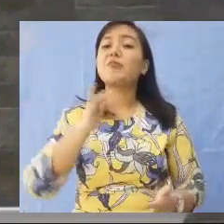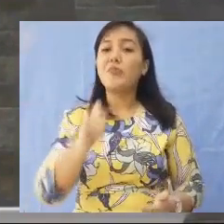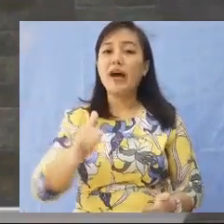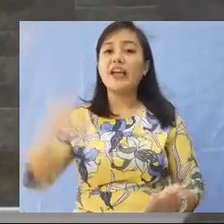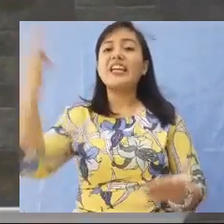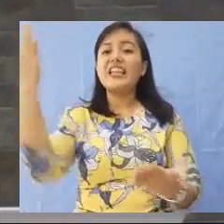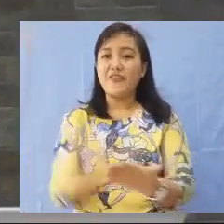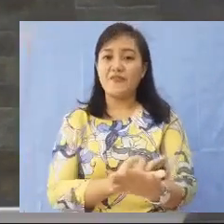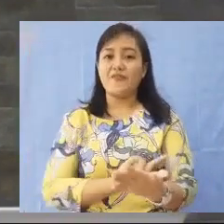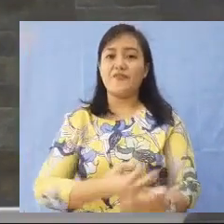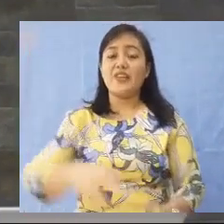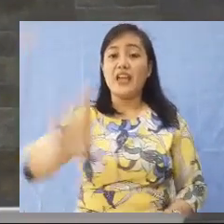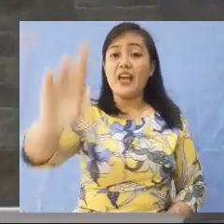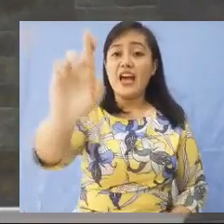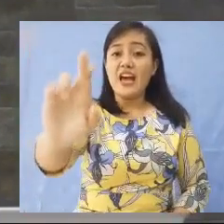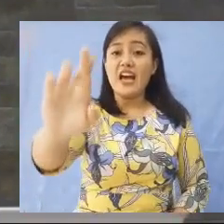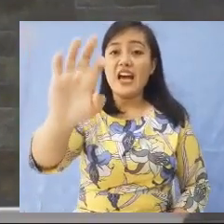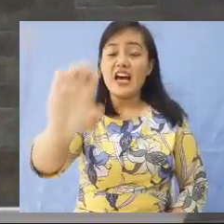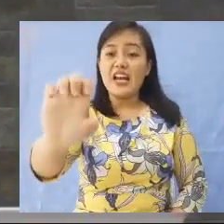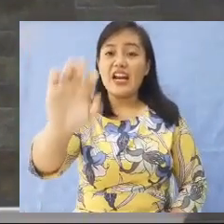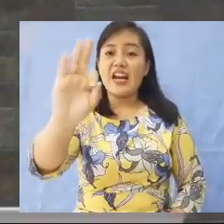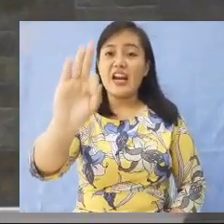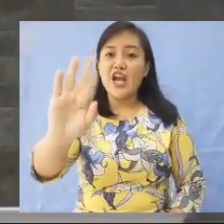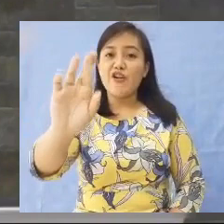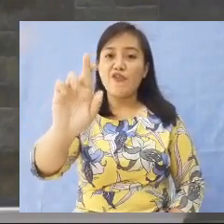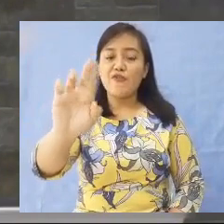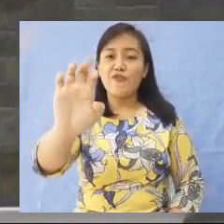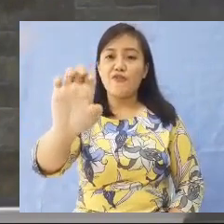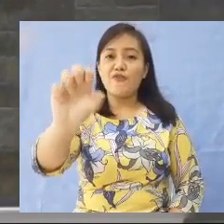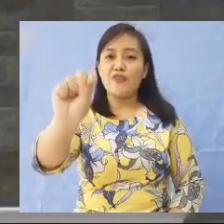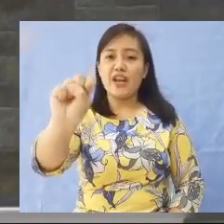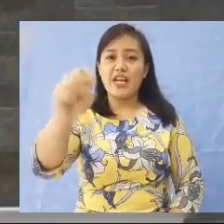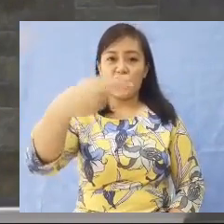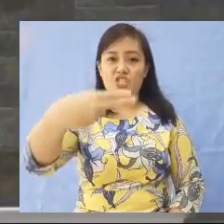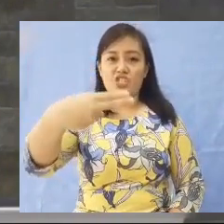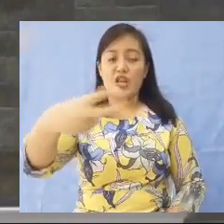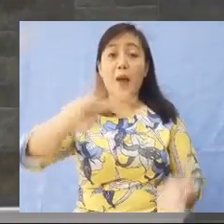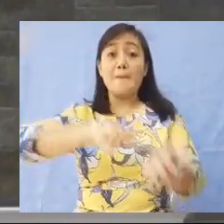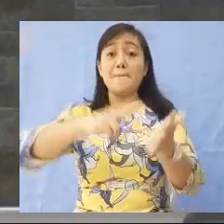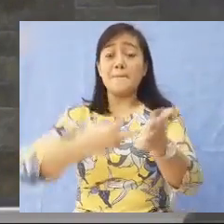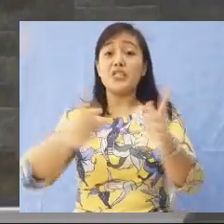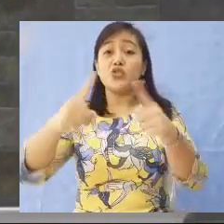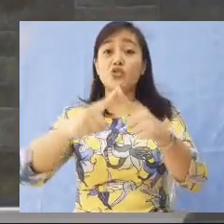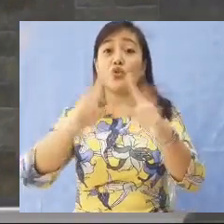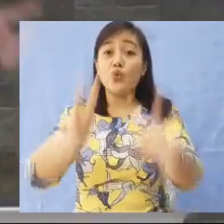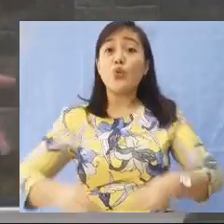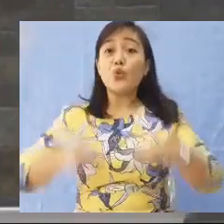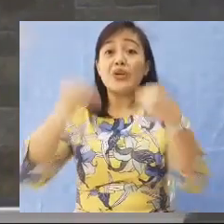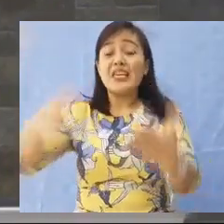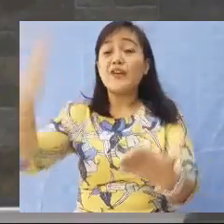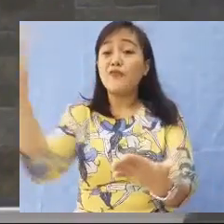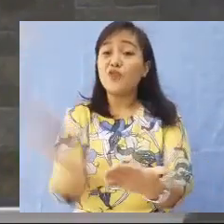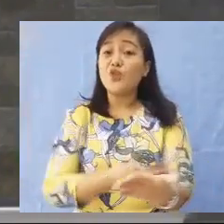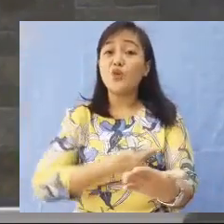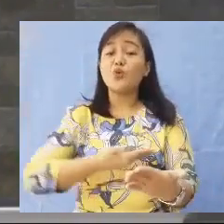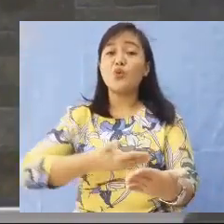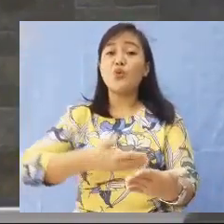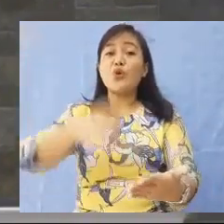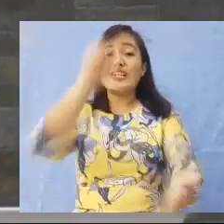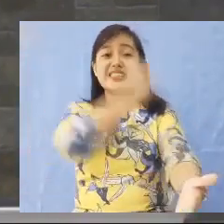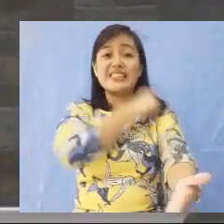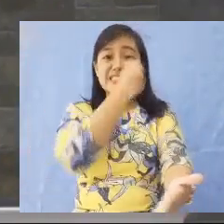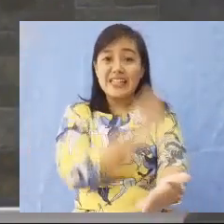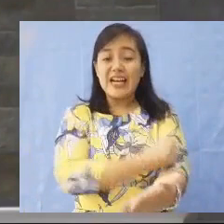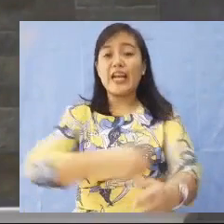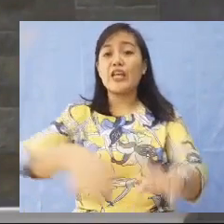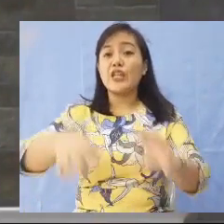To give new strength or energy. To reinvigorate. Yan po yung ibig sabihin ng